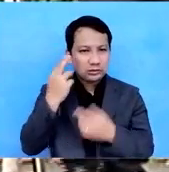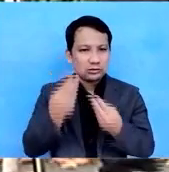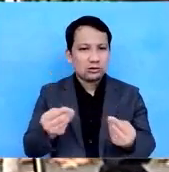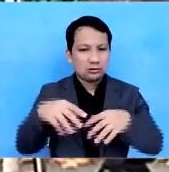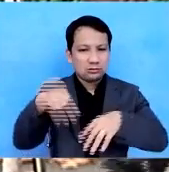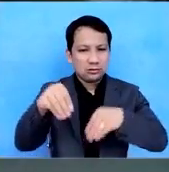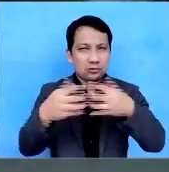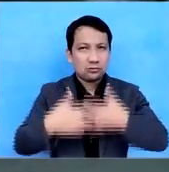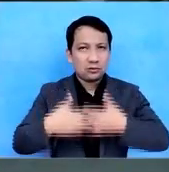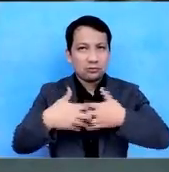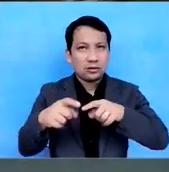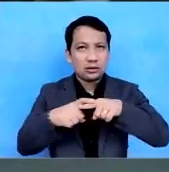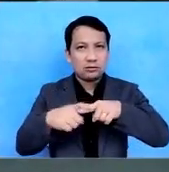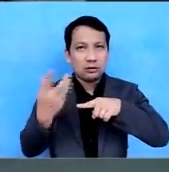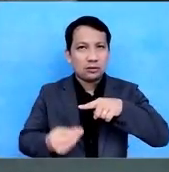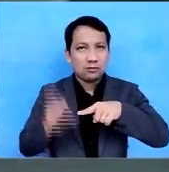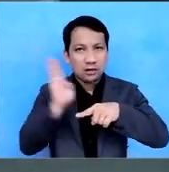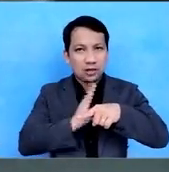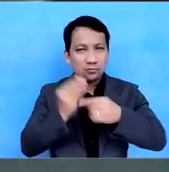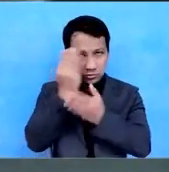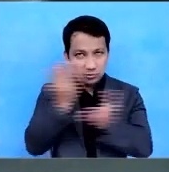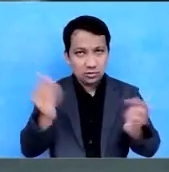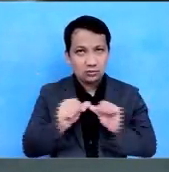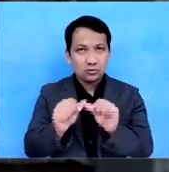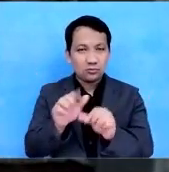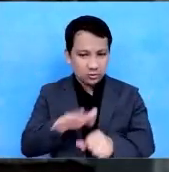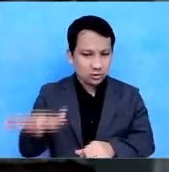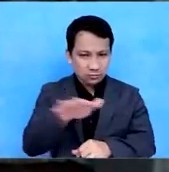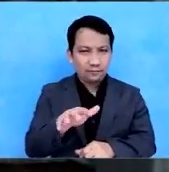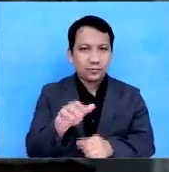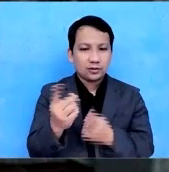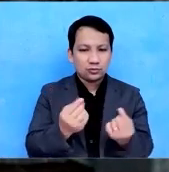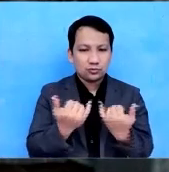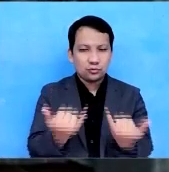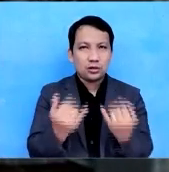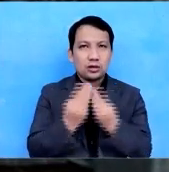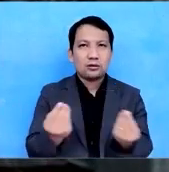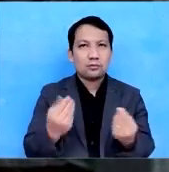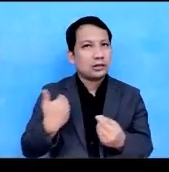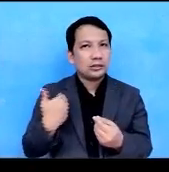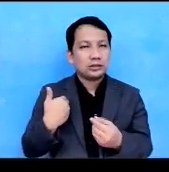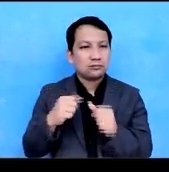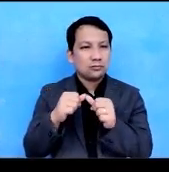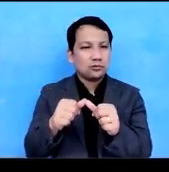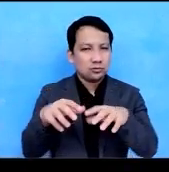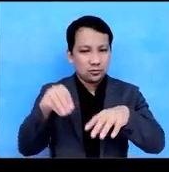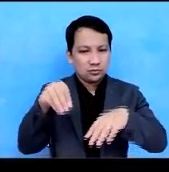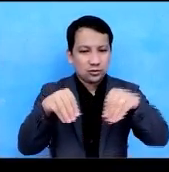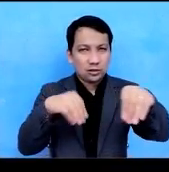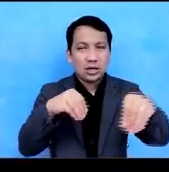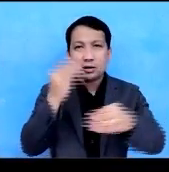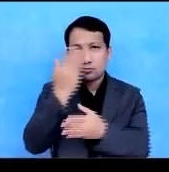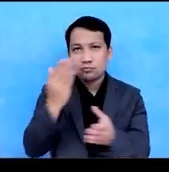line. Pagtitiyak ng DOE sa publiko na gagawin nilang lahat ng paraan para maiwasan ang mga brownout. Pero panawagan din